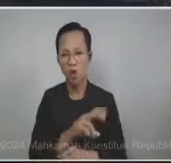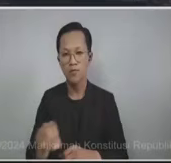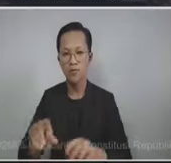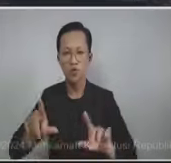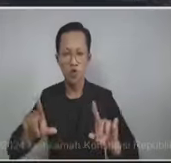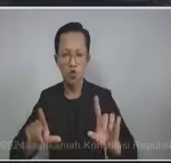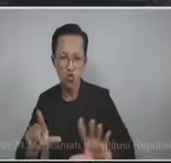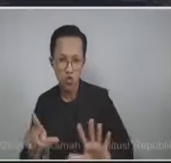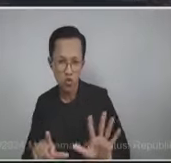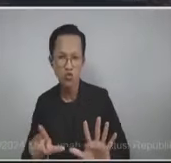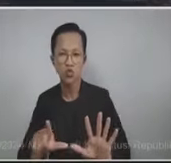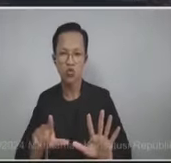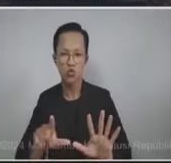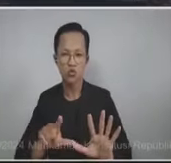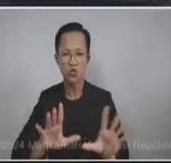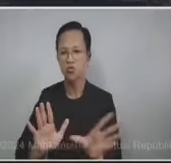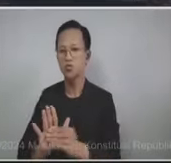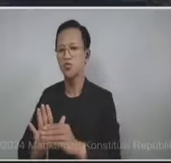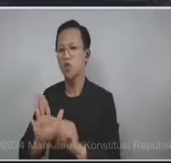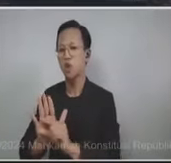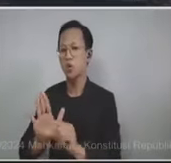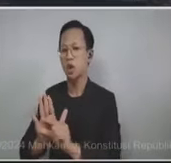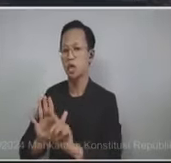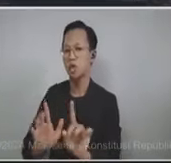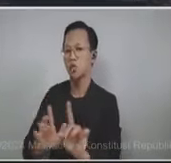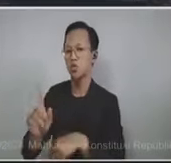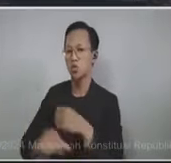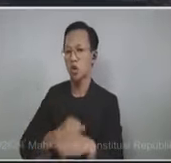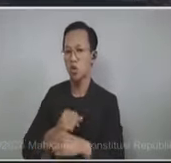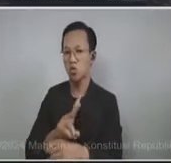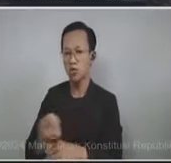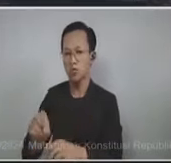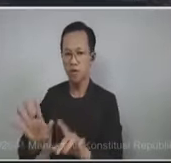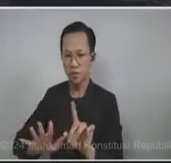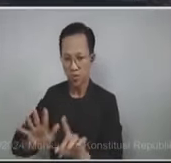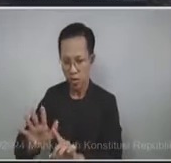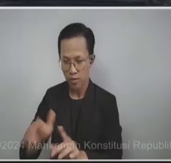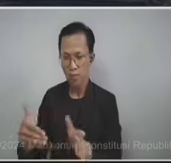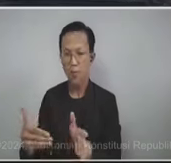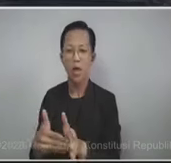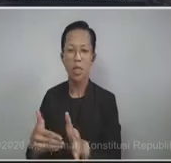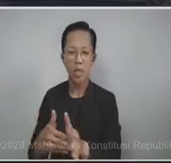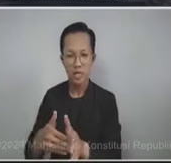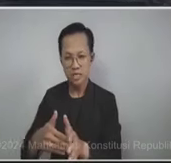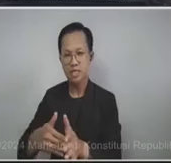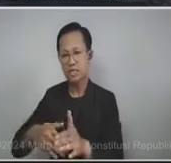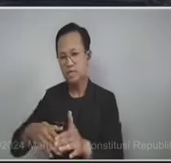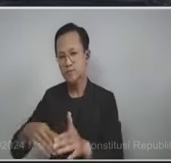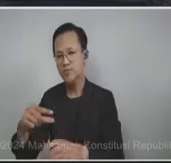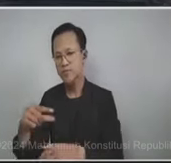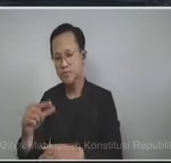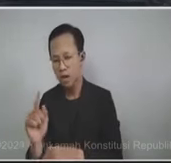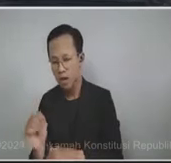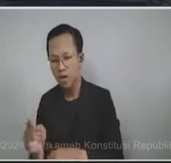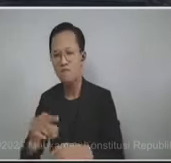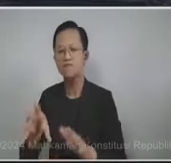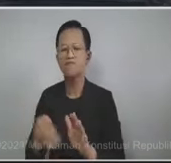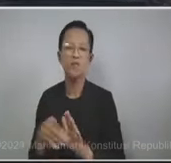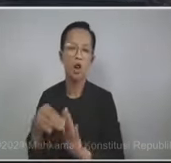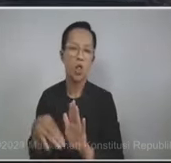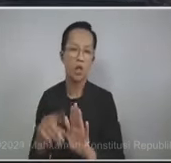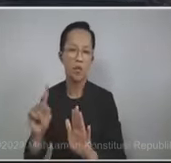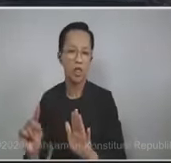dirumuskan oleh pembu undang-undang dalam undang-undang 1 2015 dengan menentukan batasan minimal persentasinya sebagaimana tuang pengaturannya untuk pertama kali